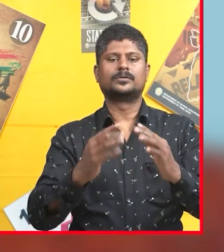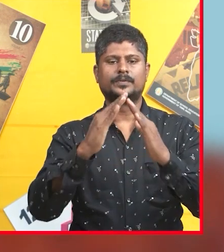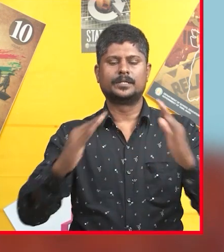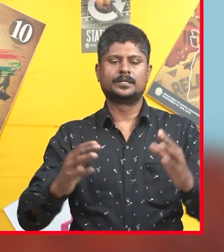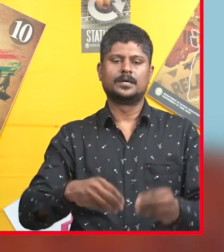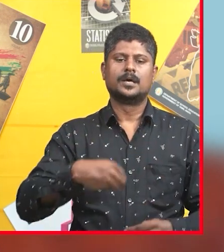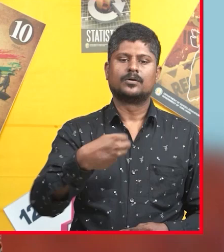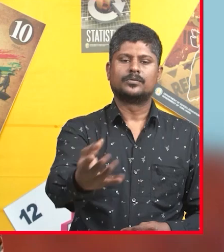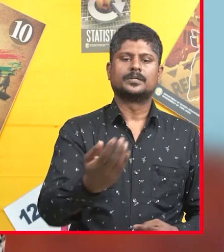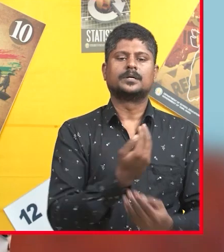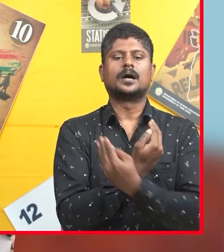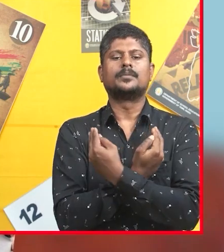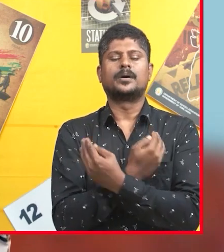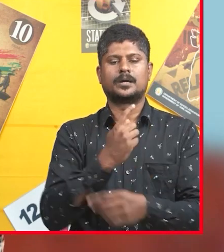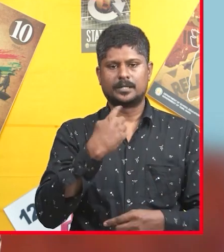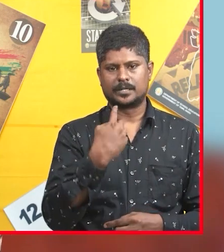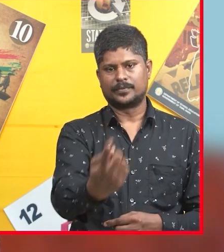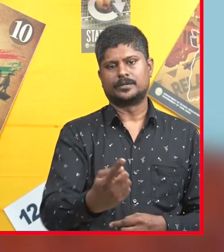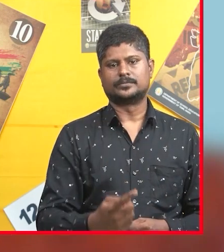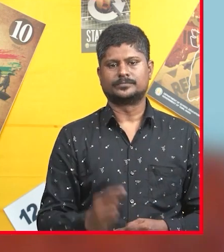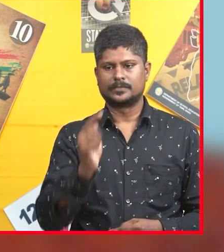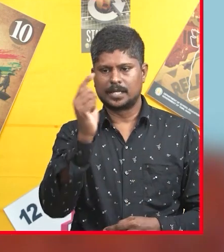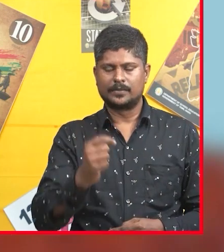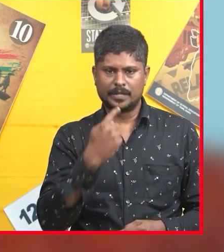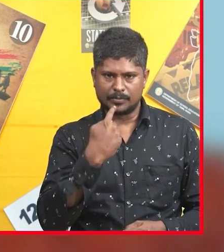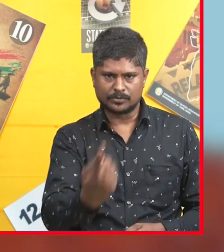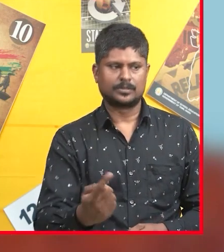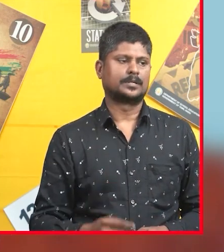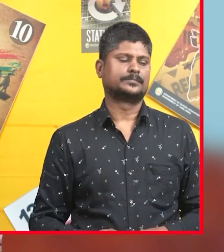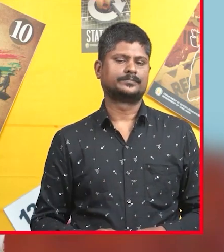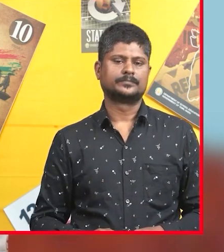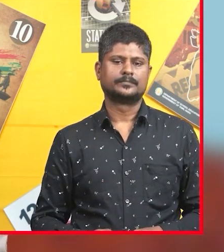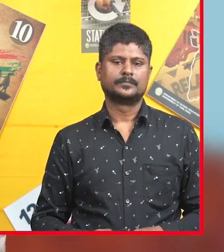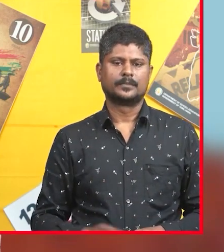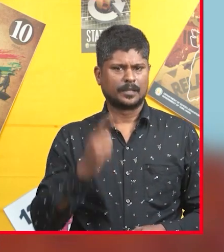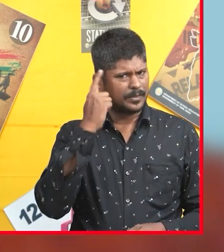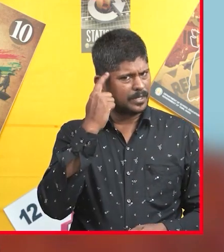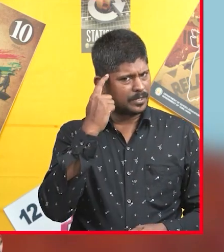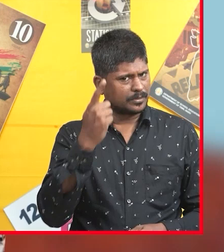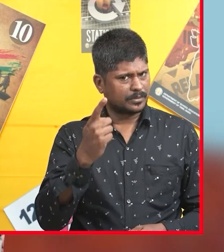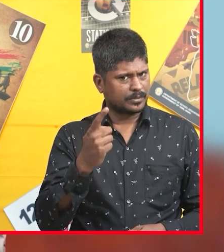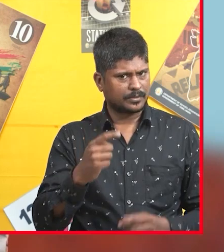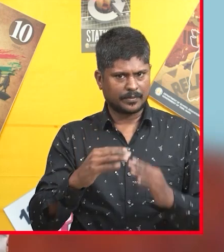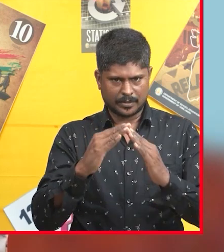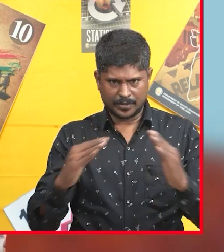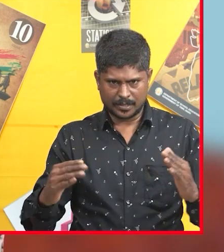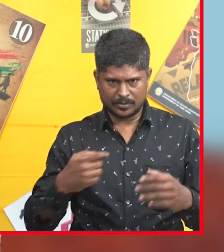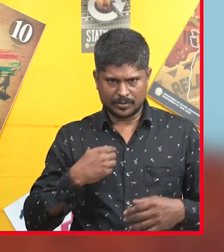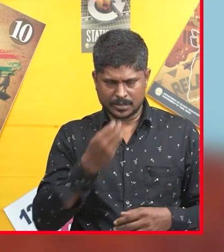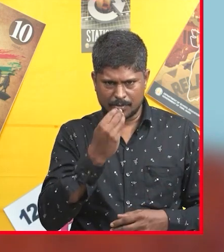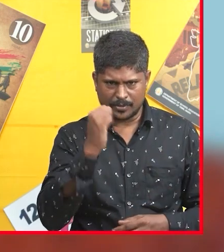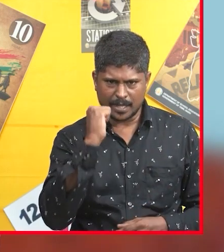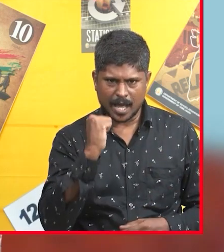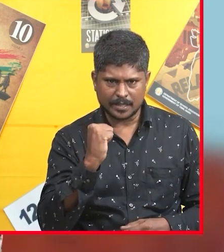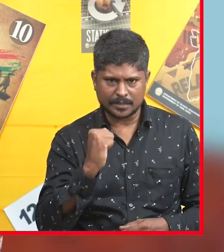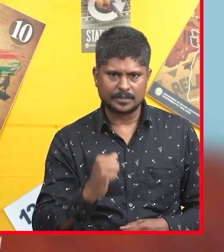அன்பு பாராட்டுவதே விருந்தோம்பல் அப்படின்னு சொல்லிட்டு நீங்க எழுதலாம். சரி, நம்ம என்ன நினைப்போம் விருந்தினர்னா யாரு? நம்ம